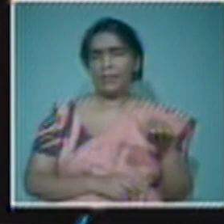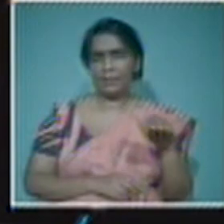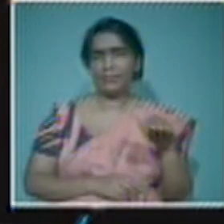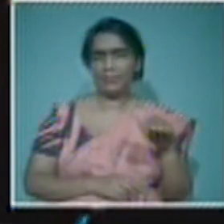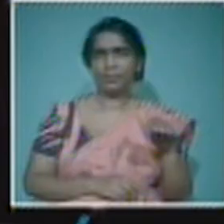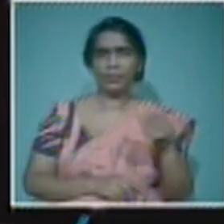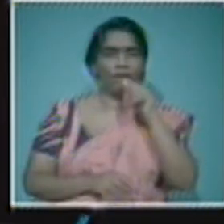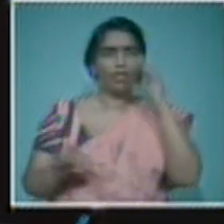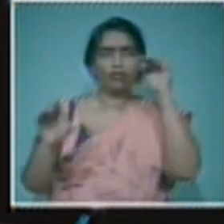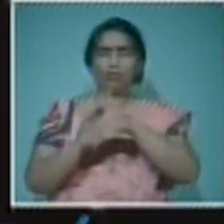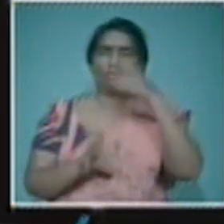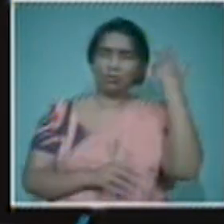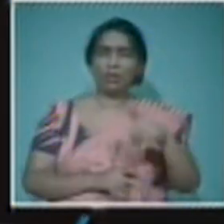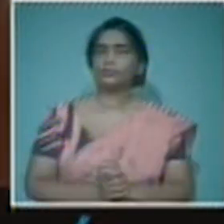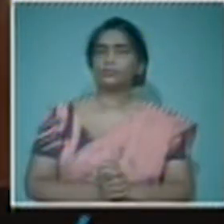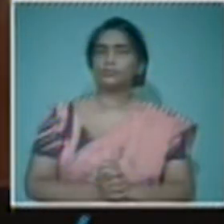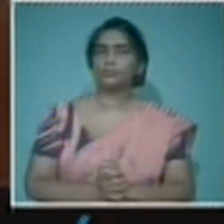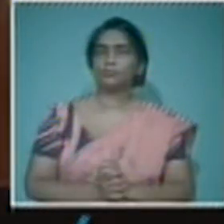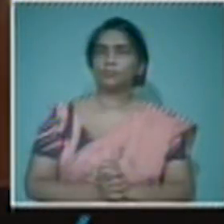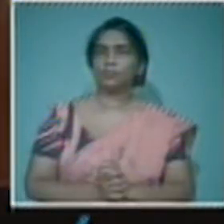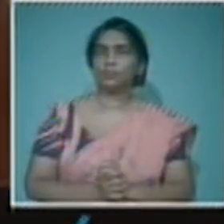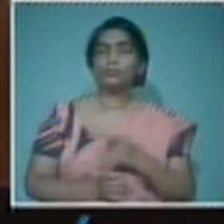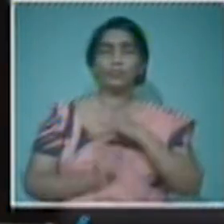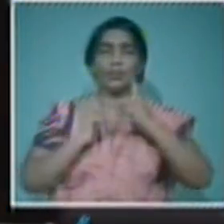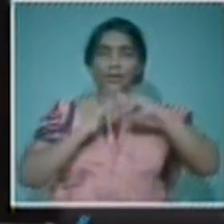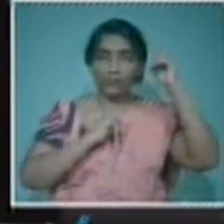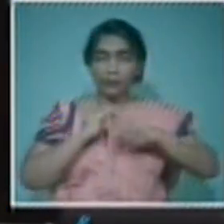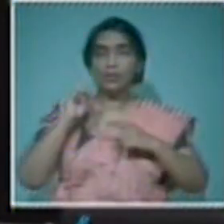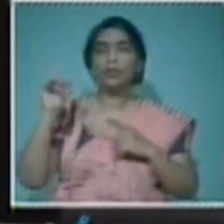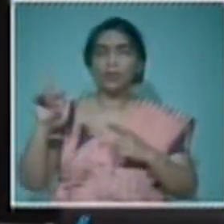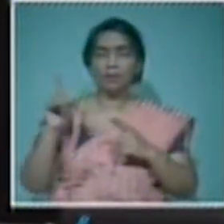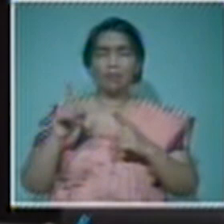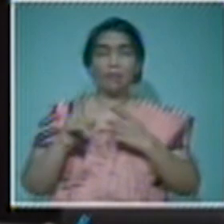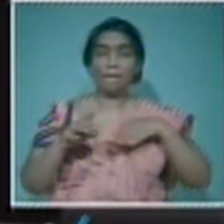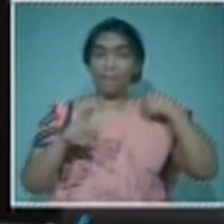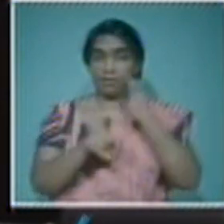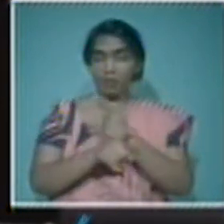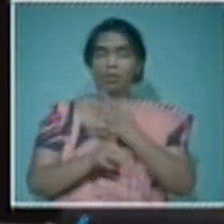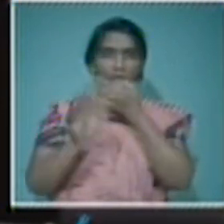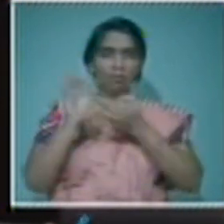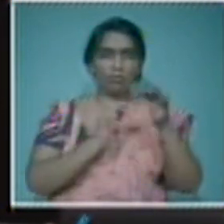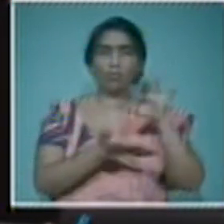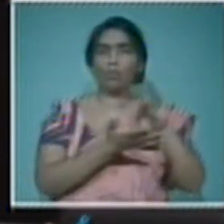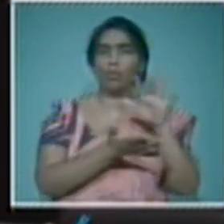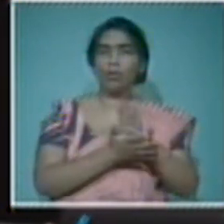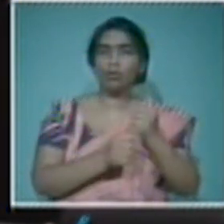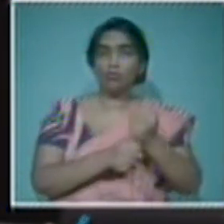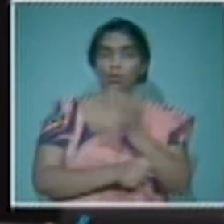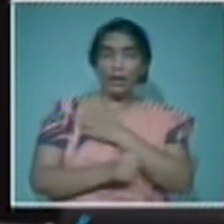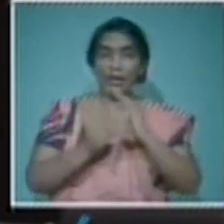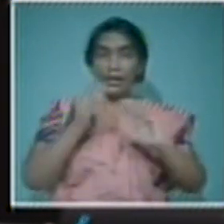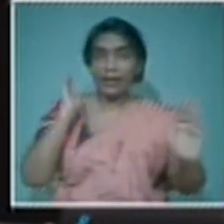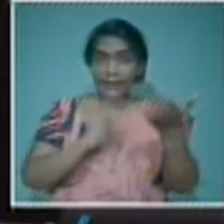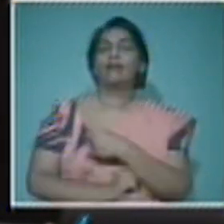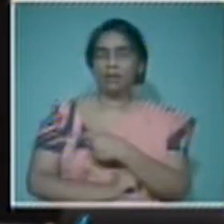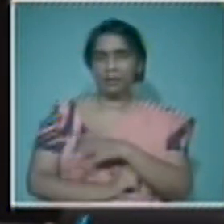දරුවෙක් ගිලිලා මැරුණා. තව දරුවෙක් අතුරුදන් වෙලා ඉන්නවා. මේ පීඨාධිපතිතුමා පැමිණිල්ලක් කරලා තියෙනවා පොලිසියට ගෝටා ගෙදර යවූ අපිට ඩීන්